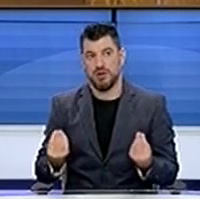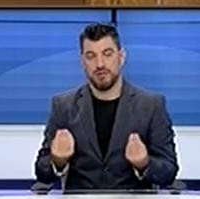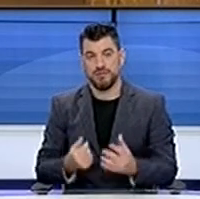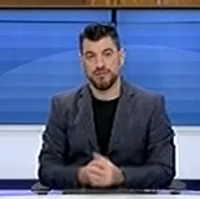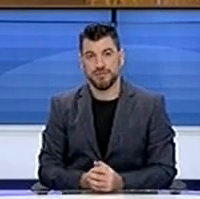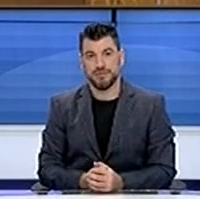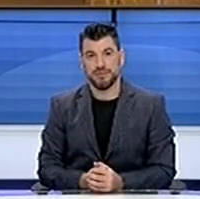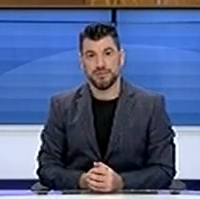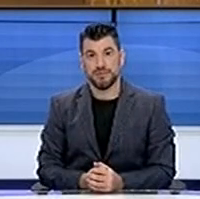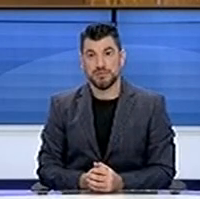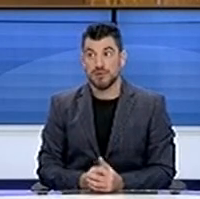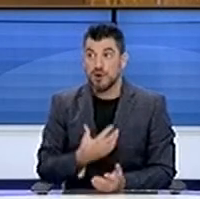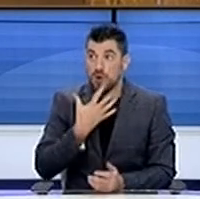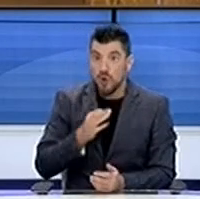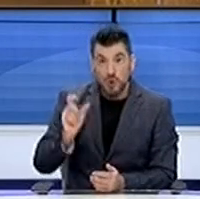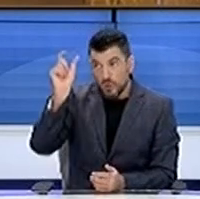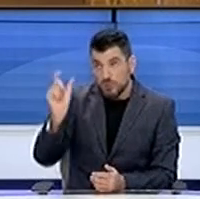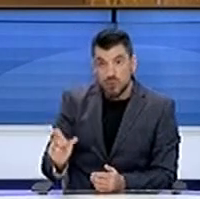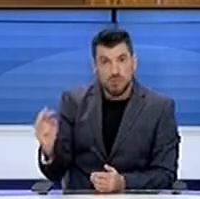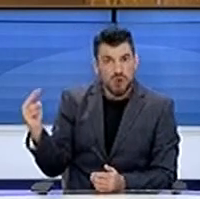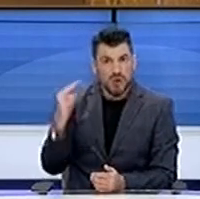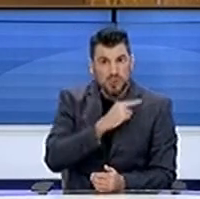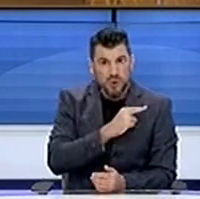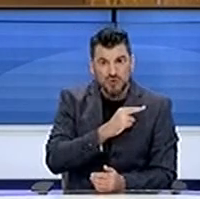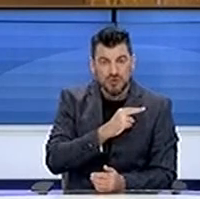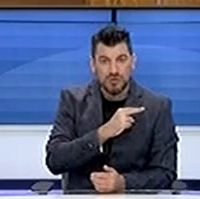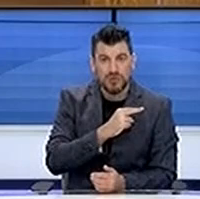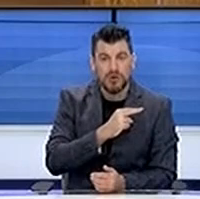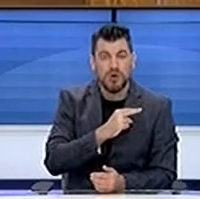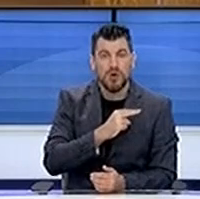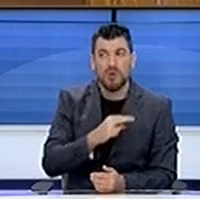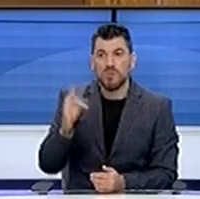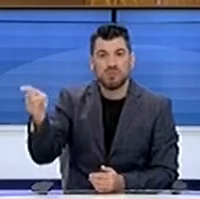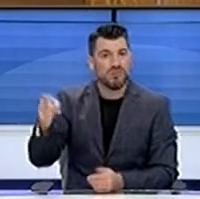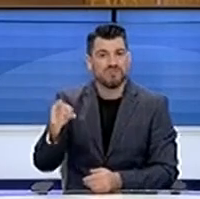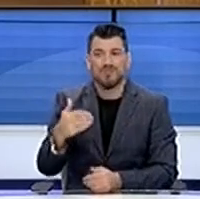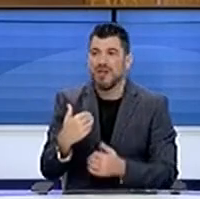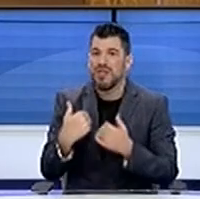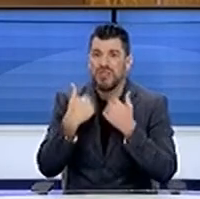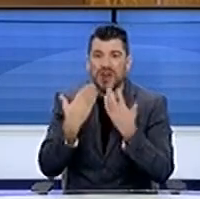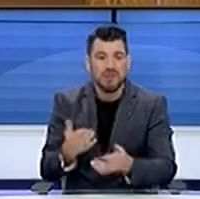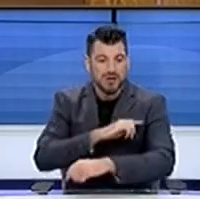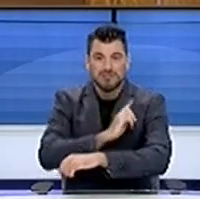φόβο ένας πρωθυπουργός ο οποίος δεν στερείται μόνο της ικανότητας να διοικεί, αλλά